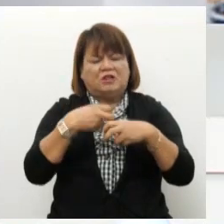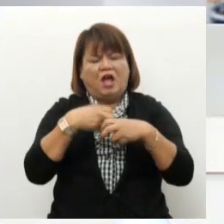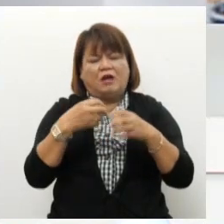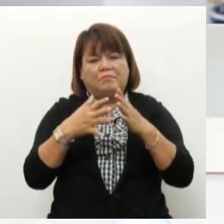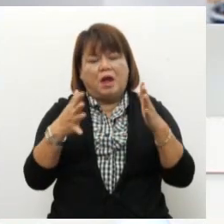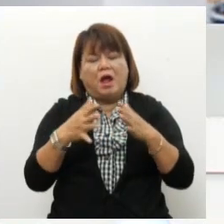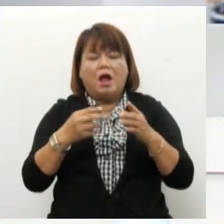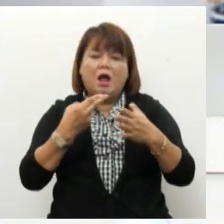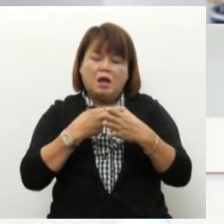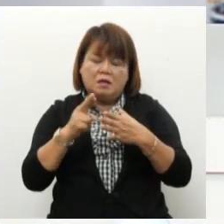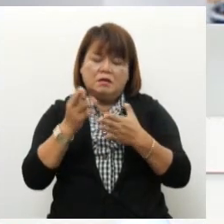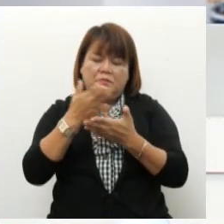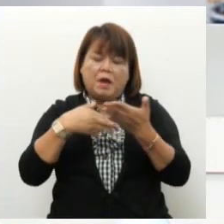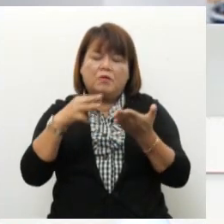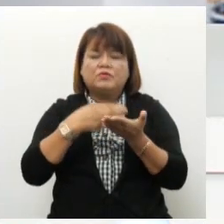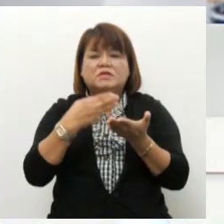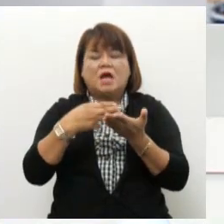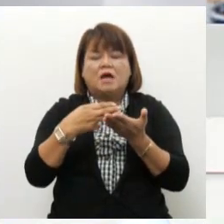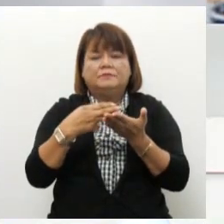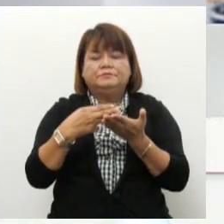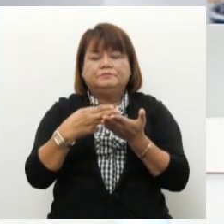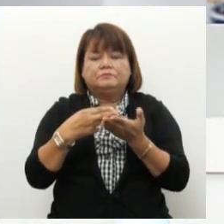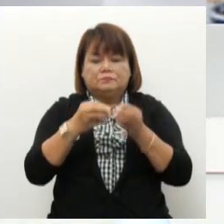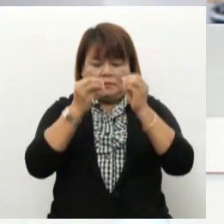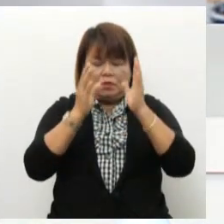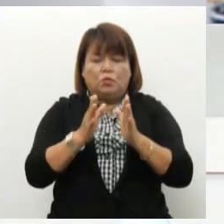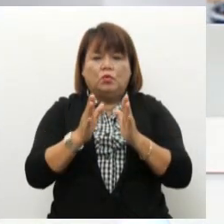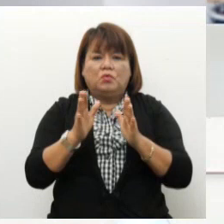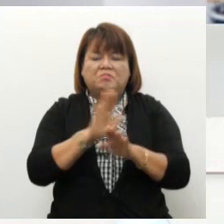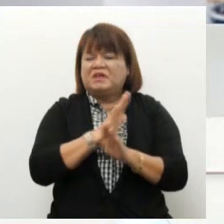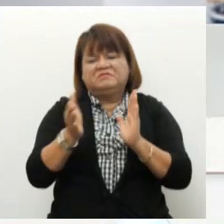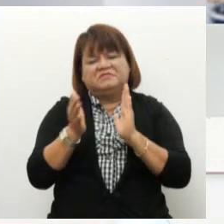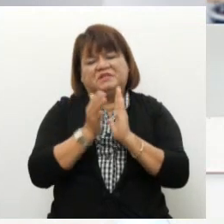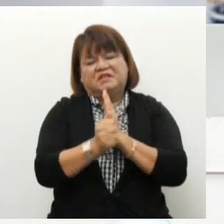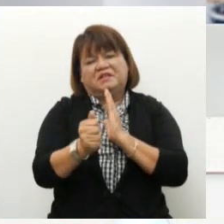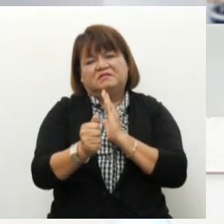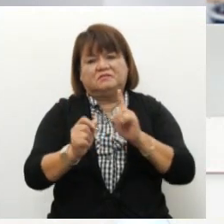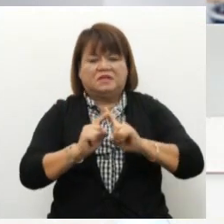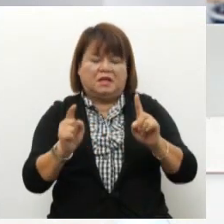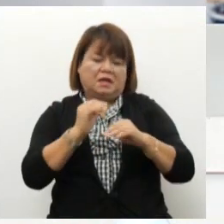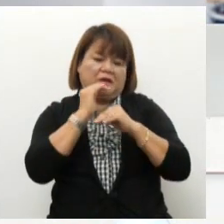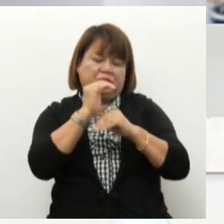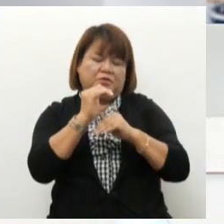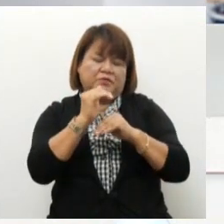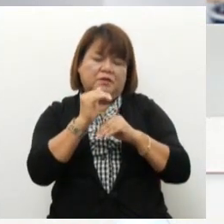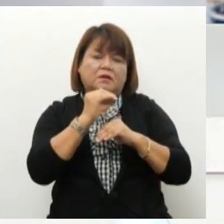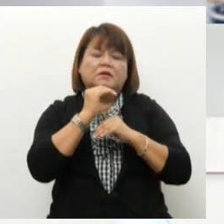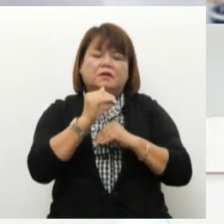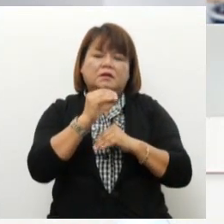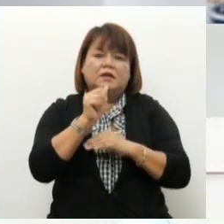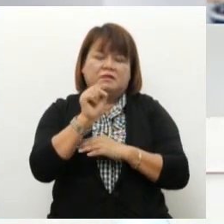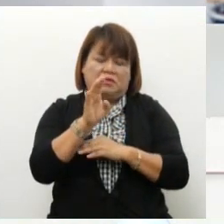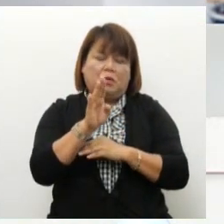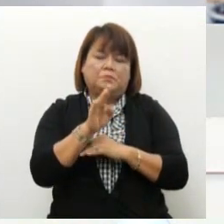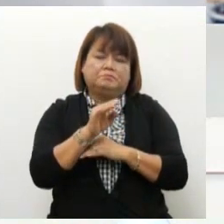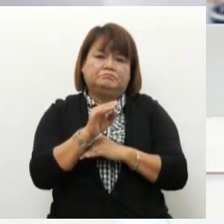หรือในบางวิชาที่คุณครูเองไม่ถนัดแต่เอามากำหนดไว้ในหลักเกณฑ์ในการสอบซึ่งทั้งหมดทั้งมวลเนี่